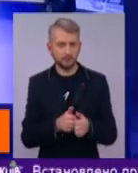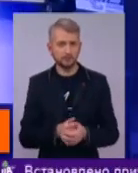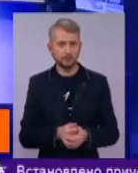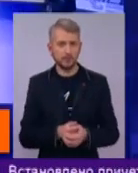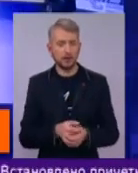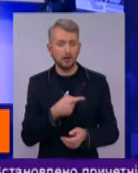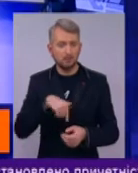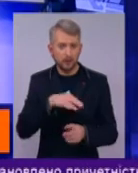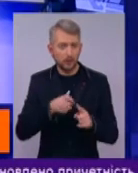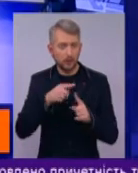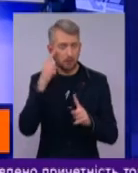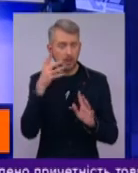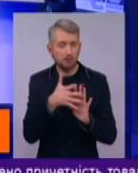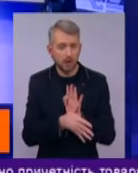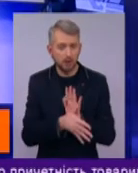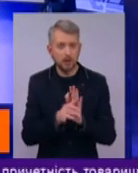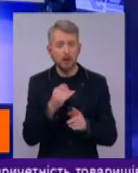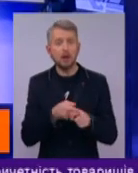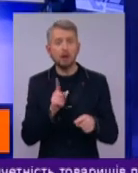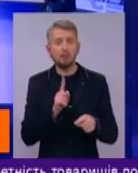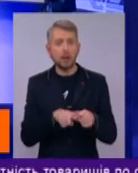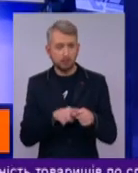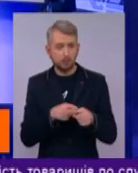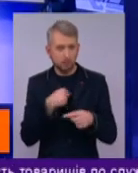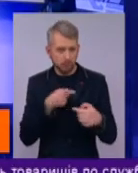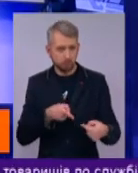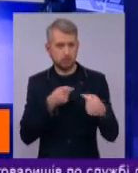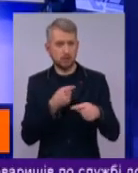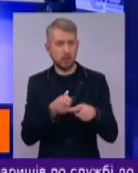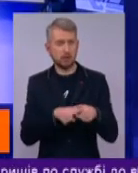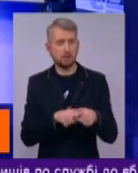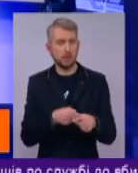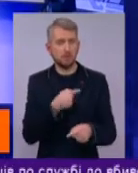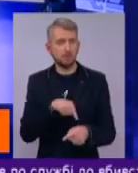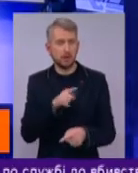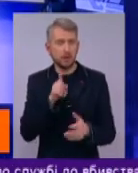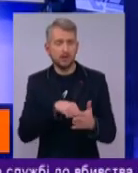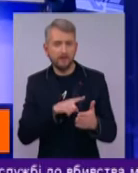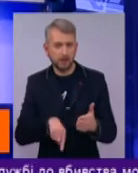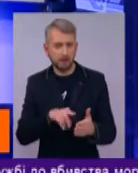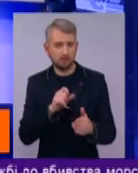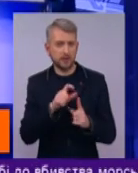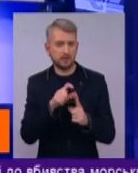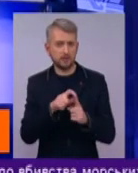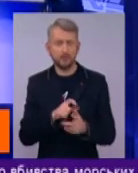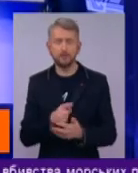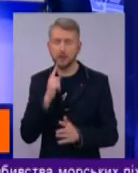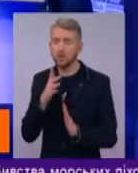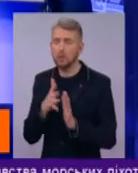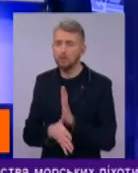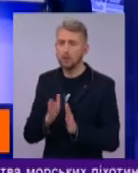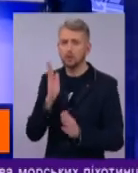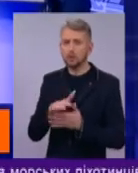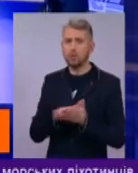мы все это понимаем, і тому протистоїм цьому. Ми не віримо на слово. Зрозуміло.